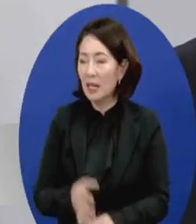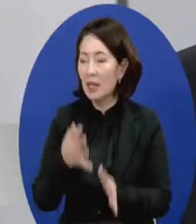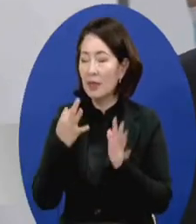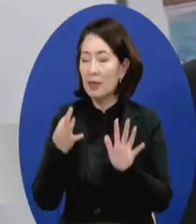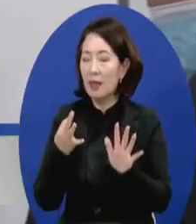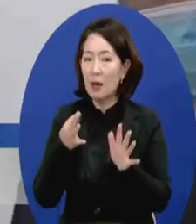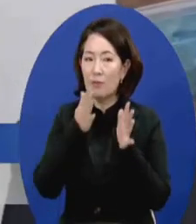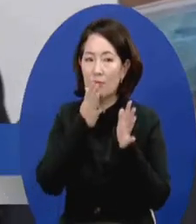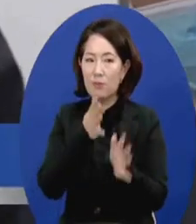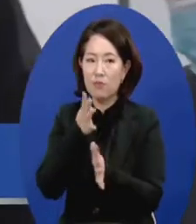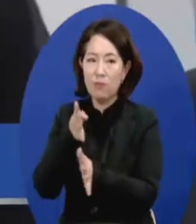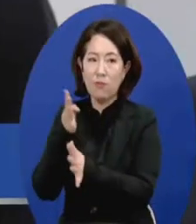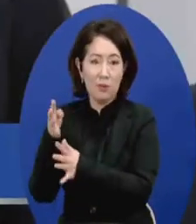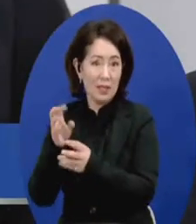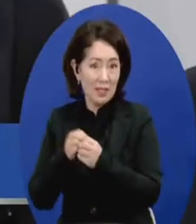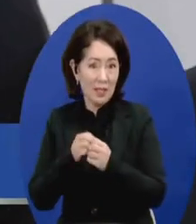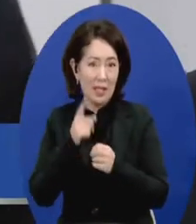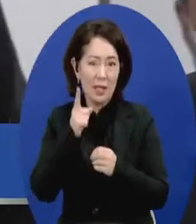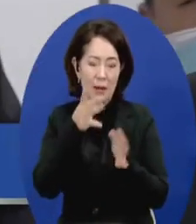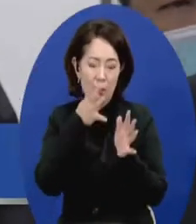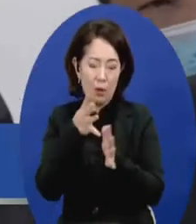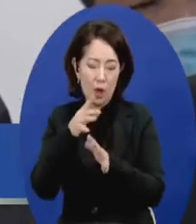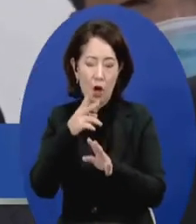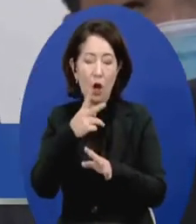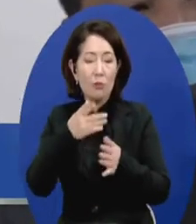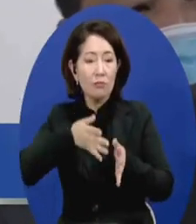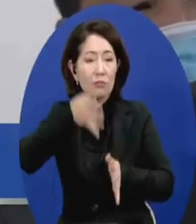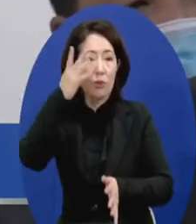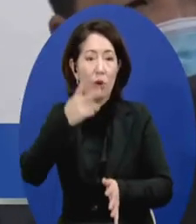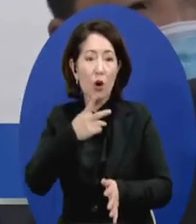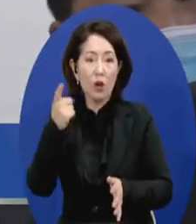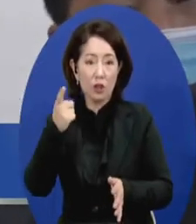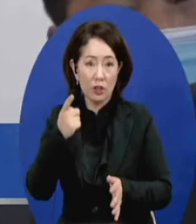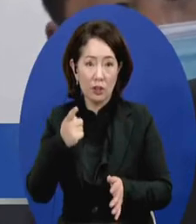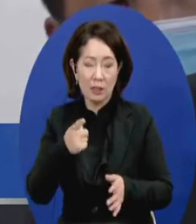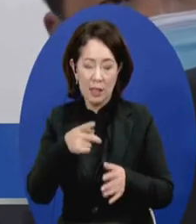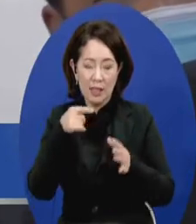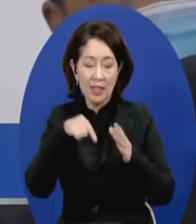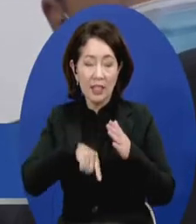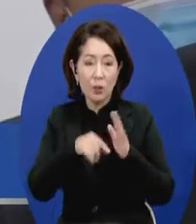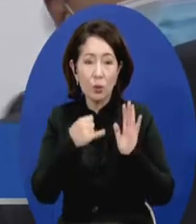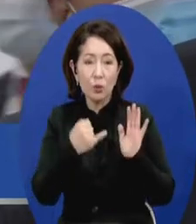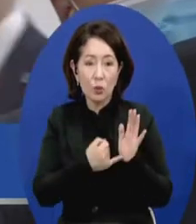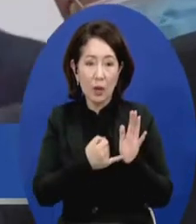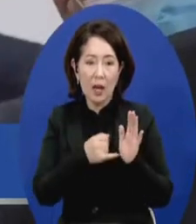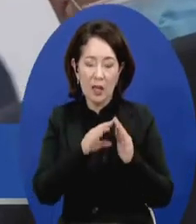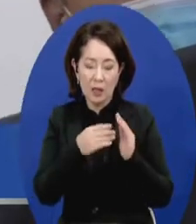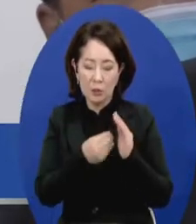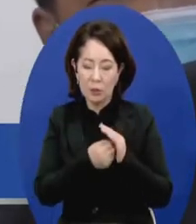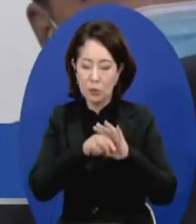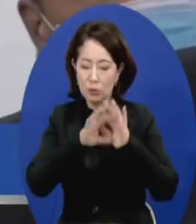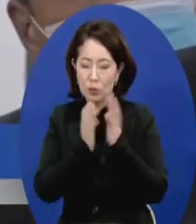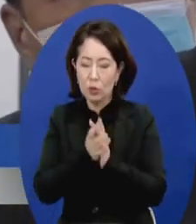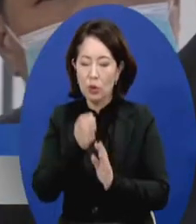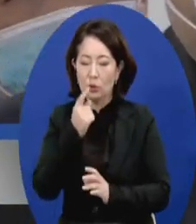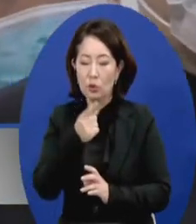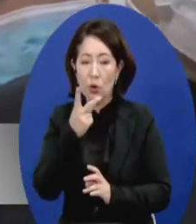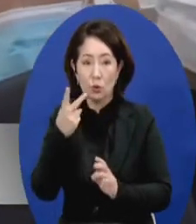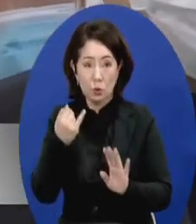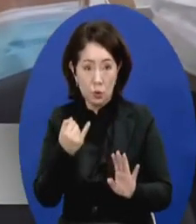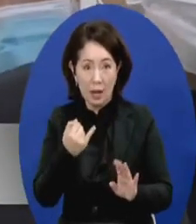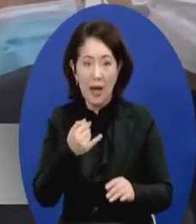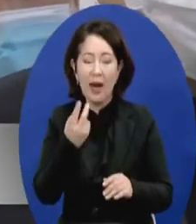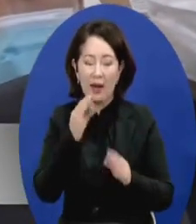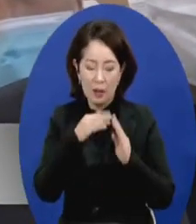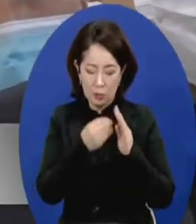блок баригдана. За 1 блок нь 21 давхар. Давхардаа 6 айл, нийтдээ 126 айл багтана. За өрөөний